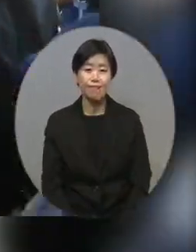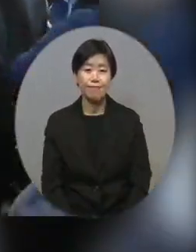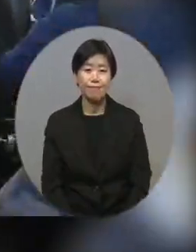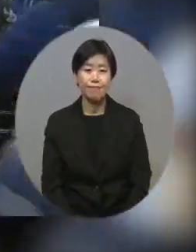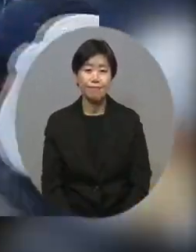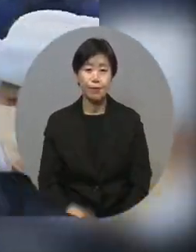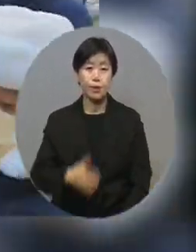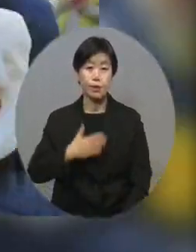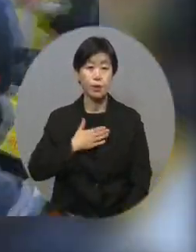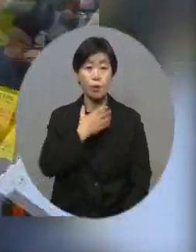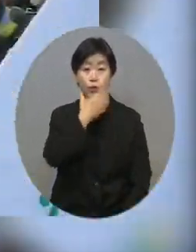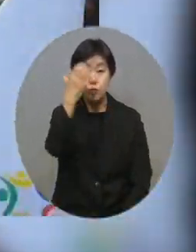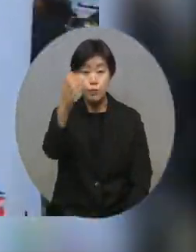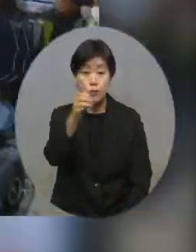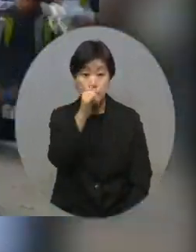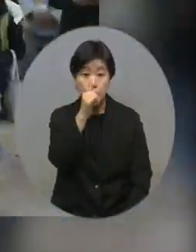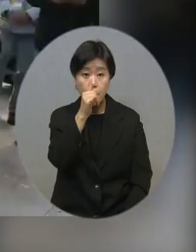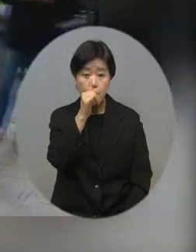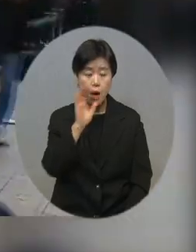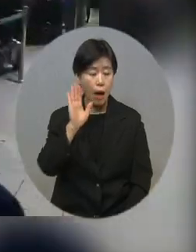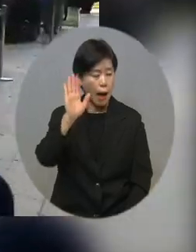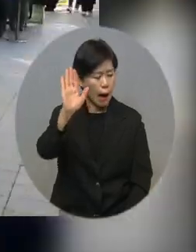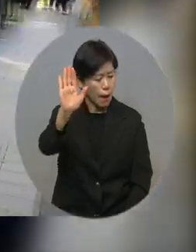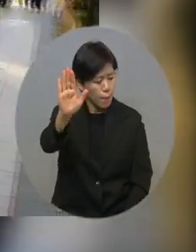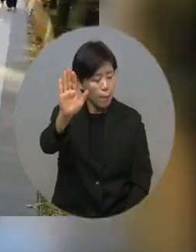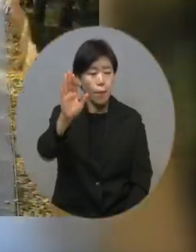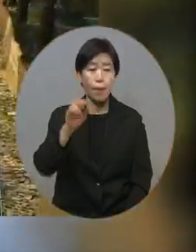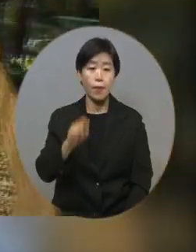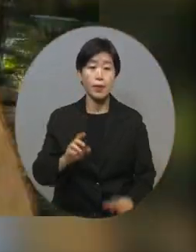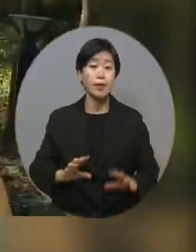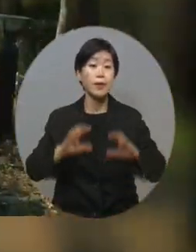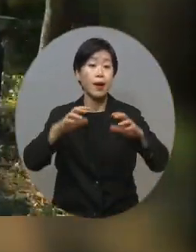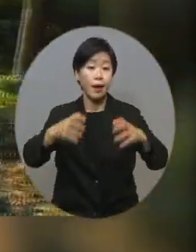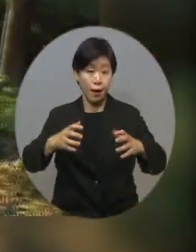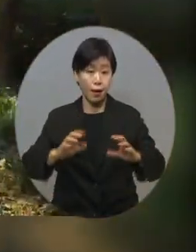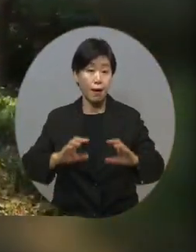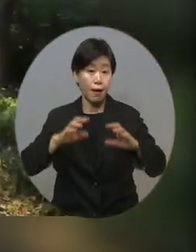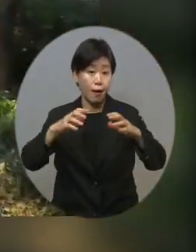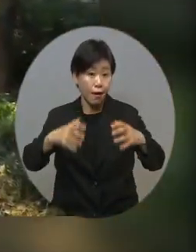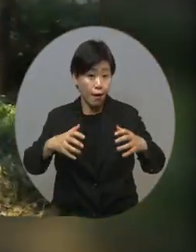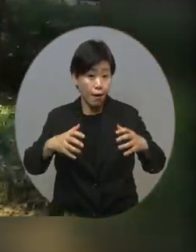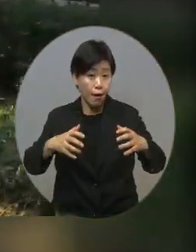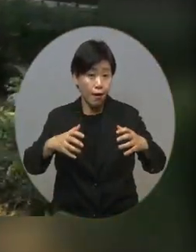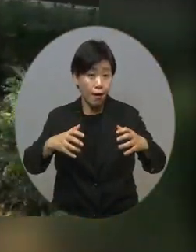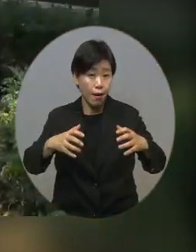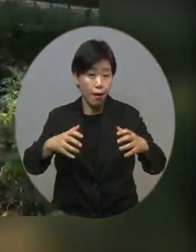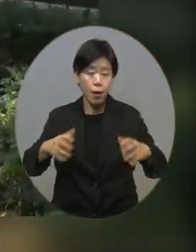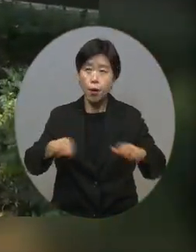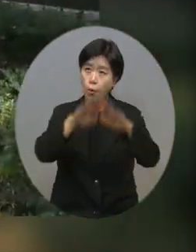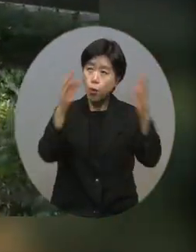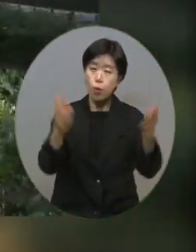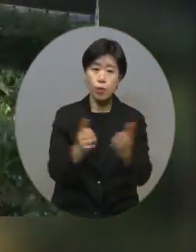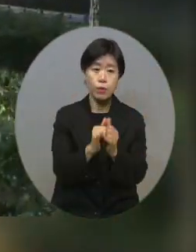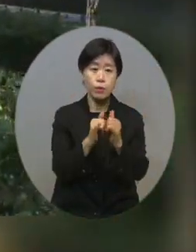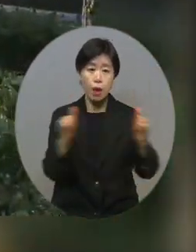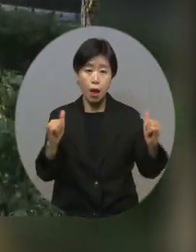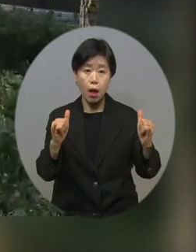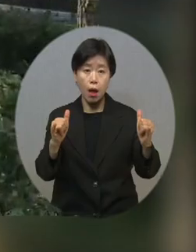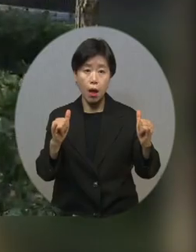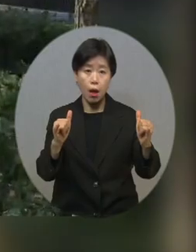있습니다. 언젠가 이 나라가 모든 인간은 평등하게